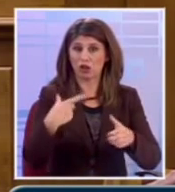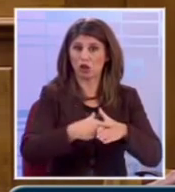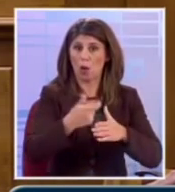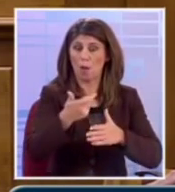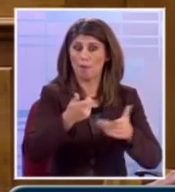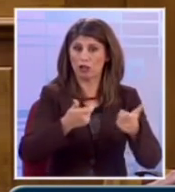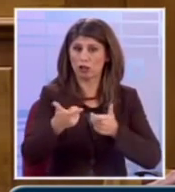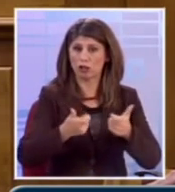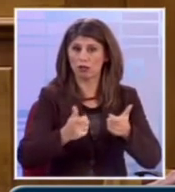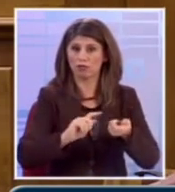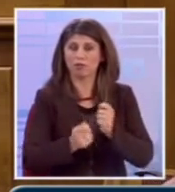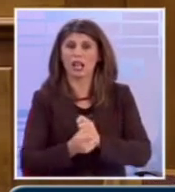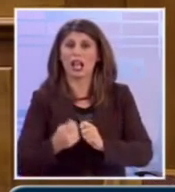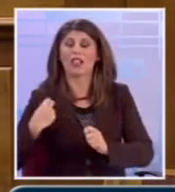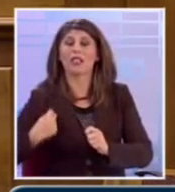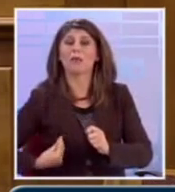σε δημοσιονομική.